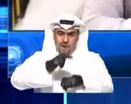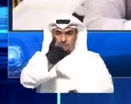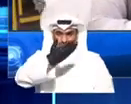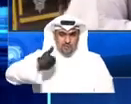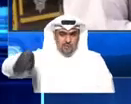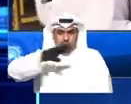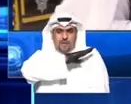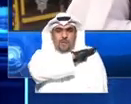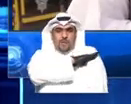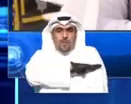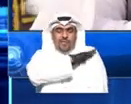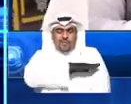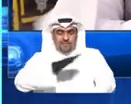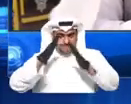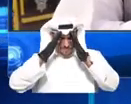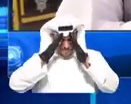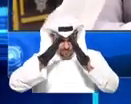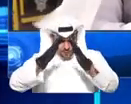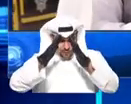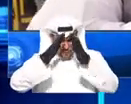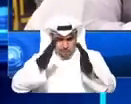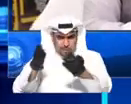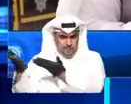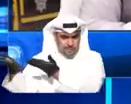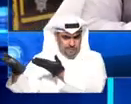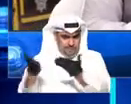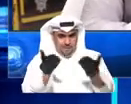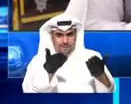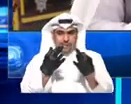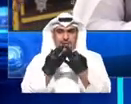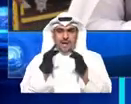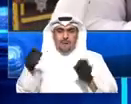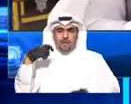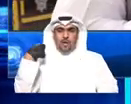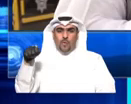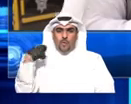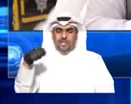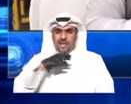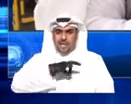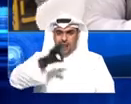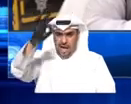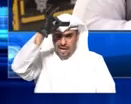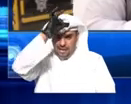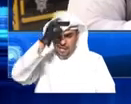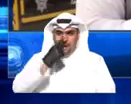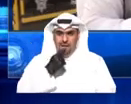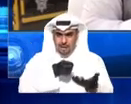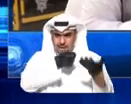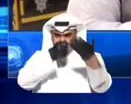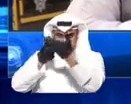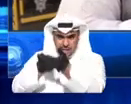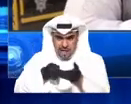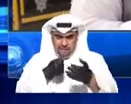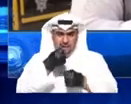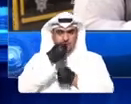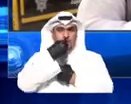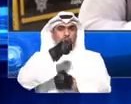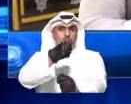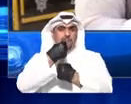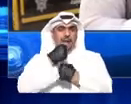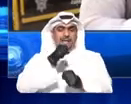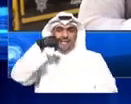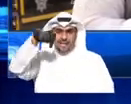من بلديه الكويت، الاداره العامه للاطفاء، وزاره الداخليه، الدفاع المدني، جهود مبذوله من خلال عمليات التنظيف